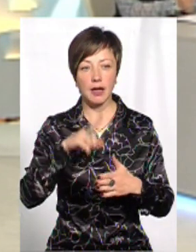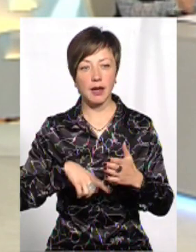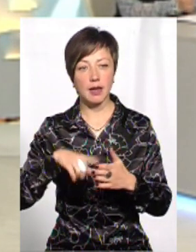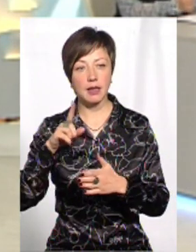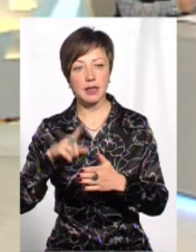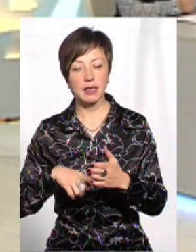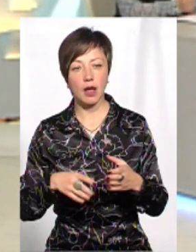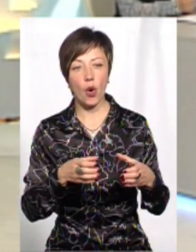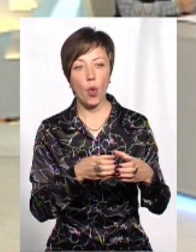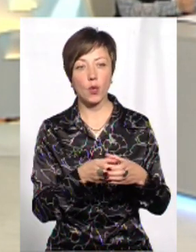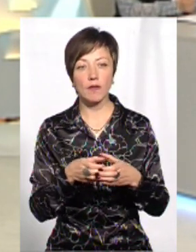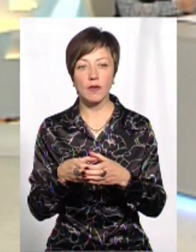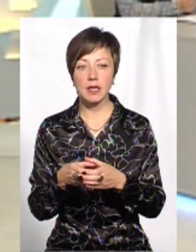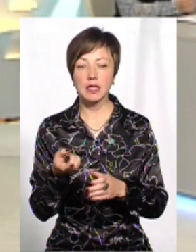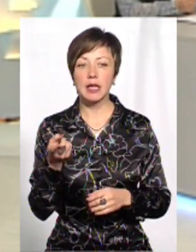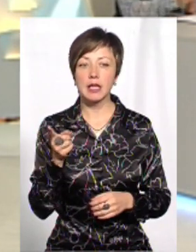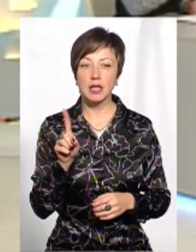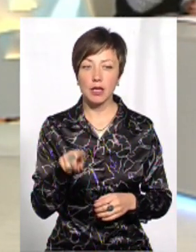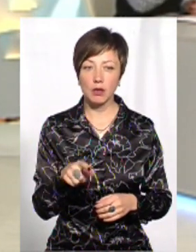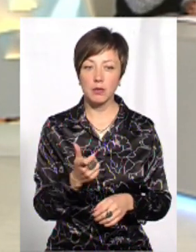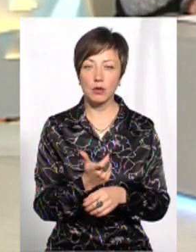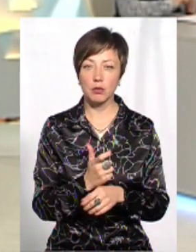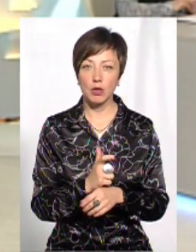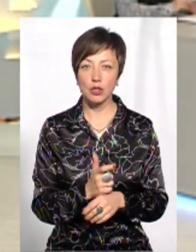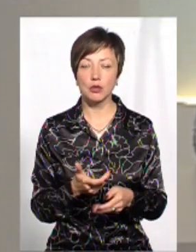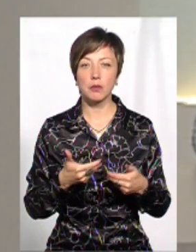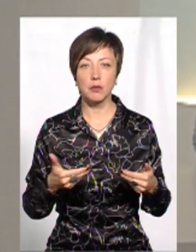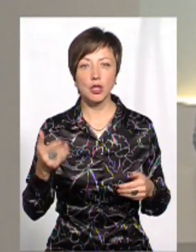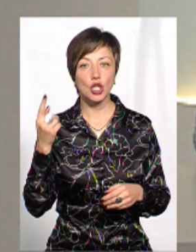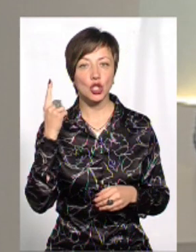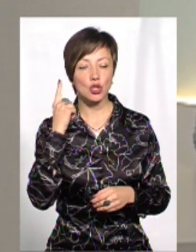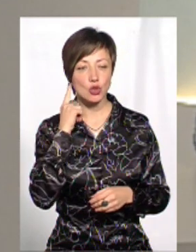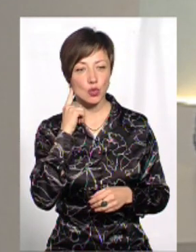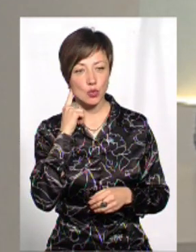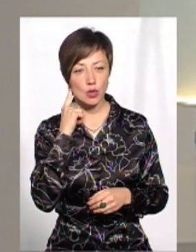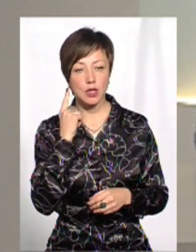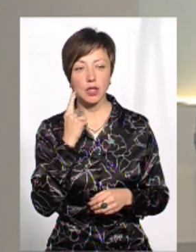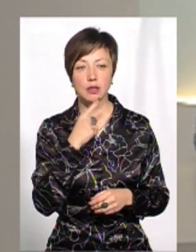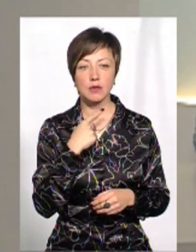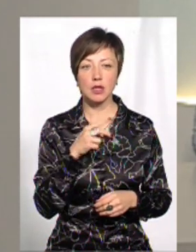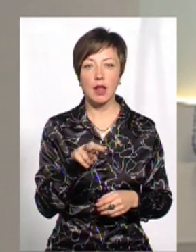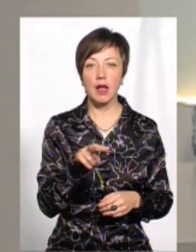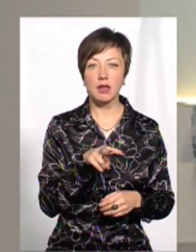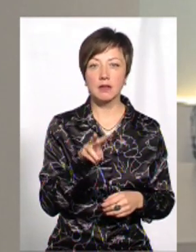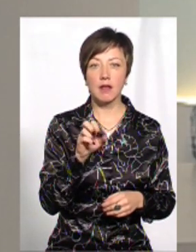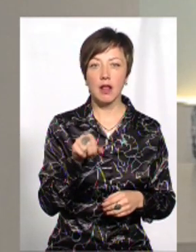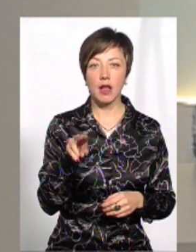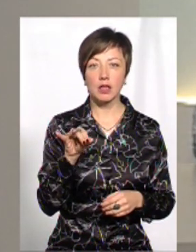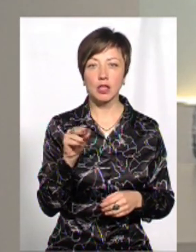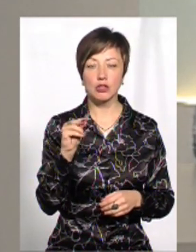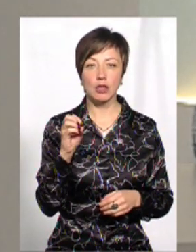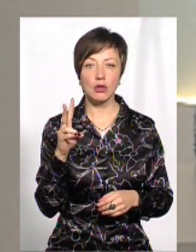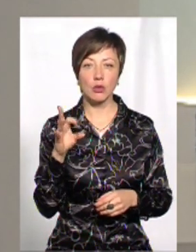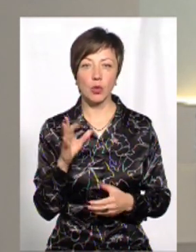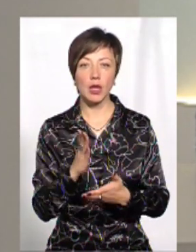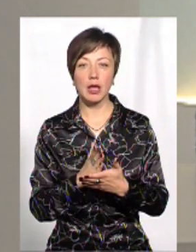релігійних конфесій. Тим не менше, ми чули з вуст Лариси Владиченко про те, що